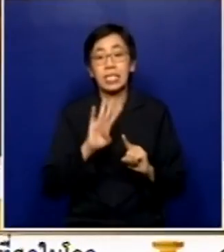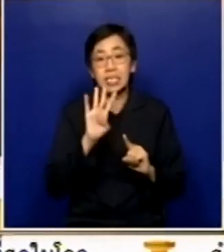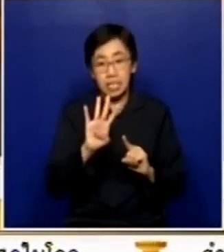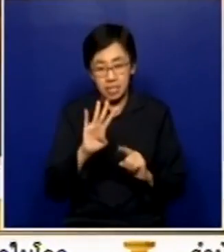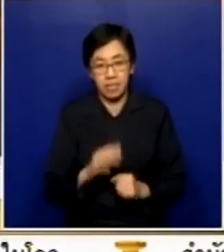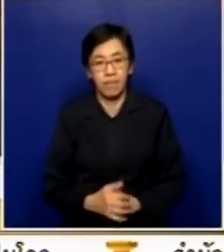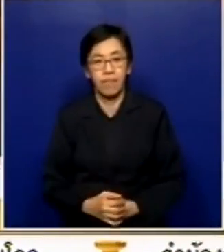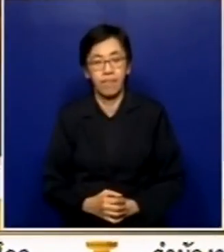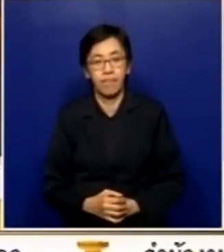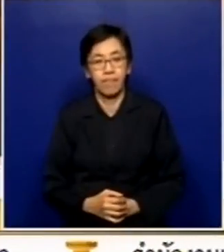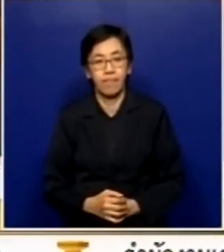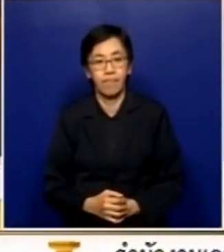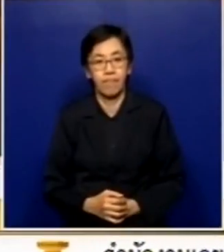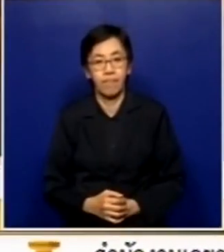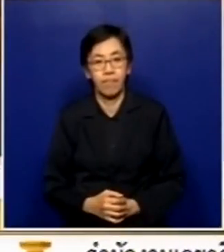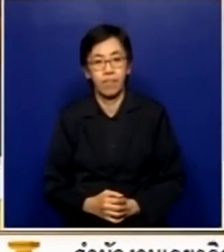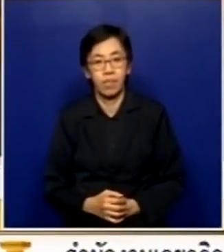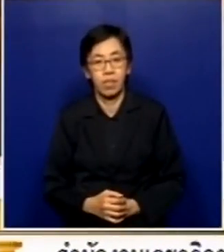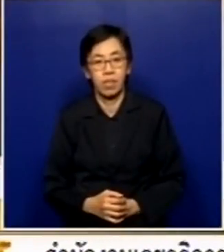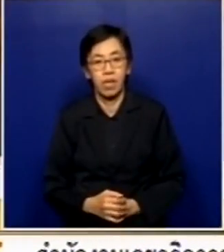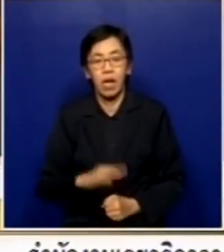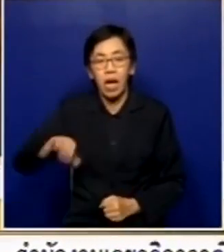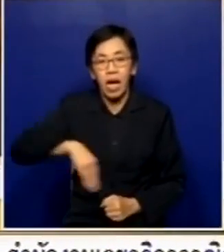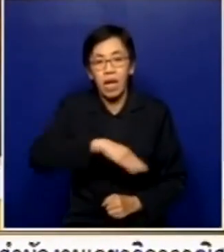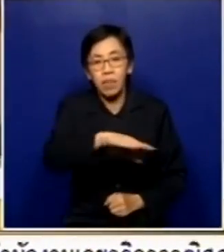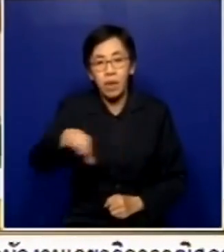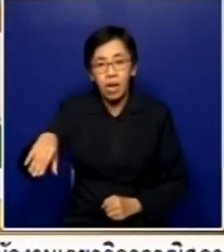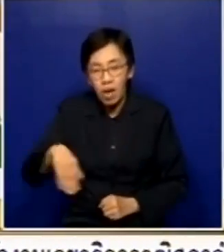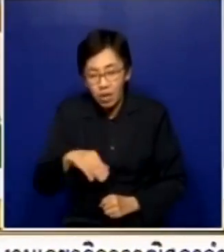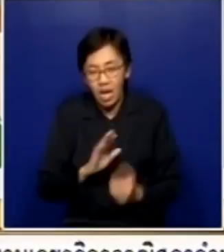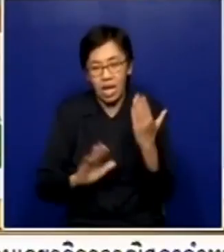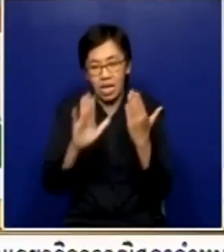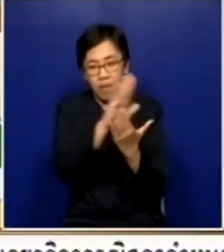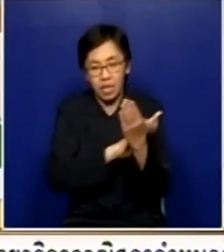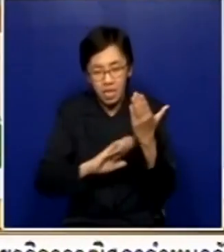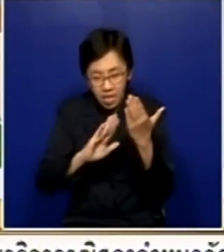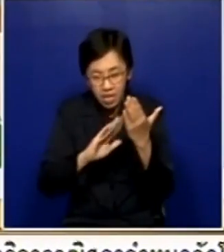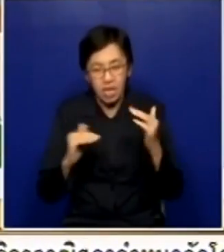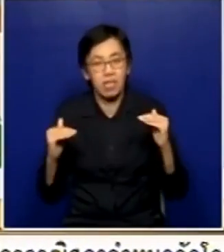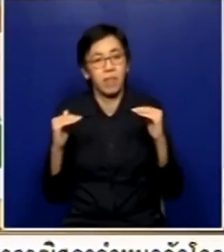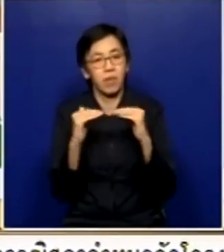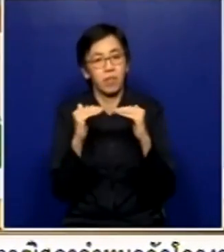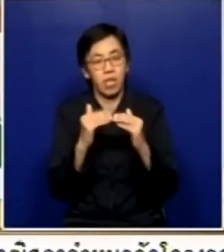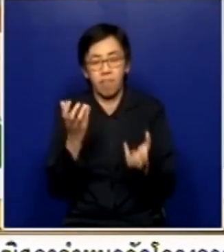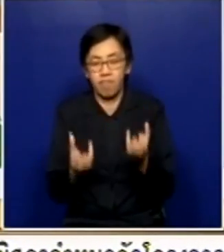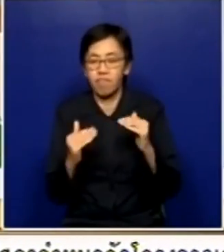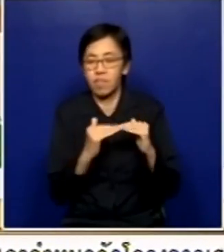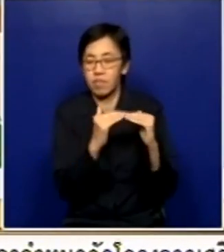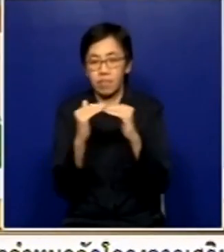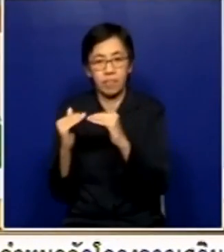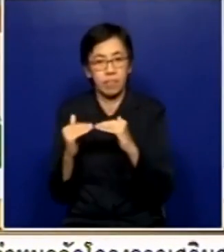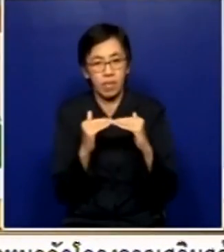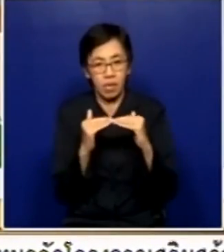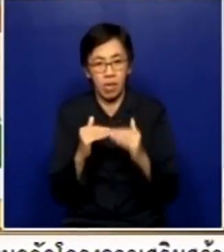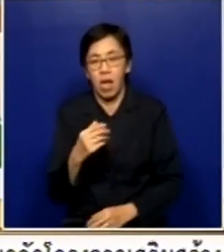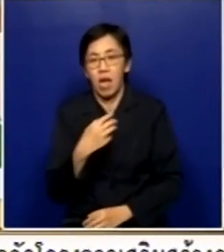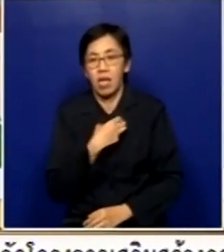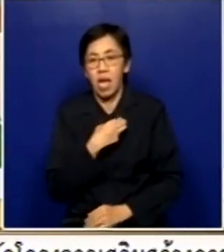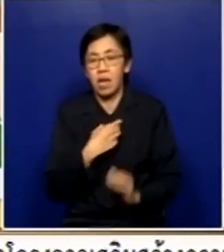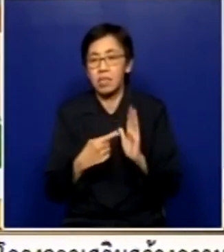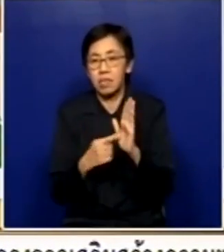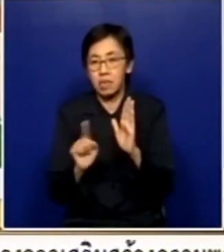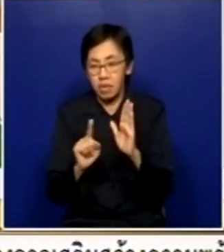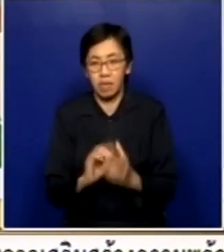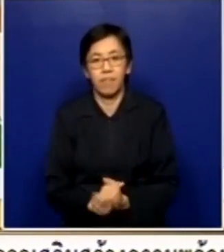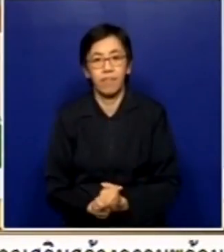เพื่อให้เราได้อยู่ในประเทศที่มีระบบนิติธรรมที่บังคับใช้เสมอหน้ากันทุกคนเราจึงต้องเสนอให้